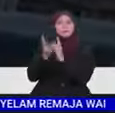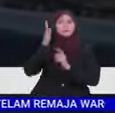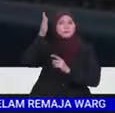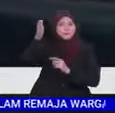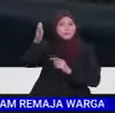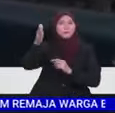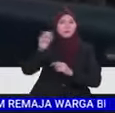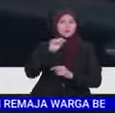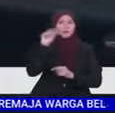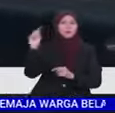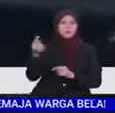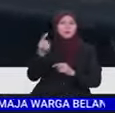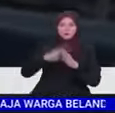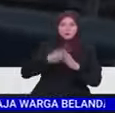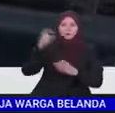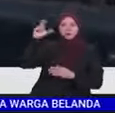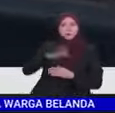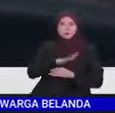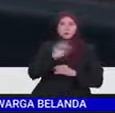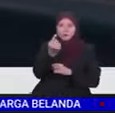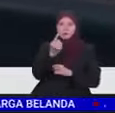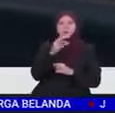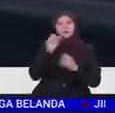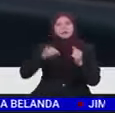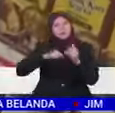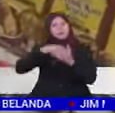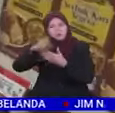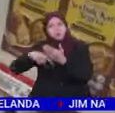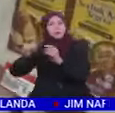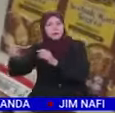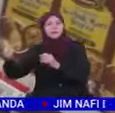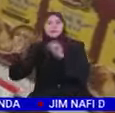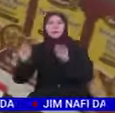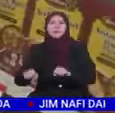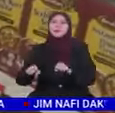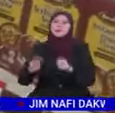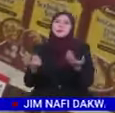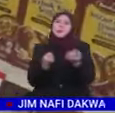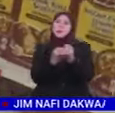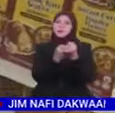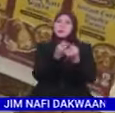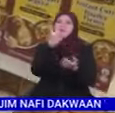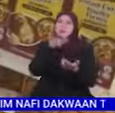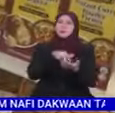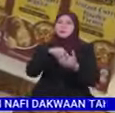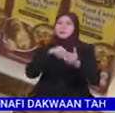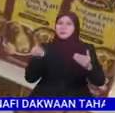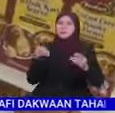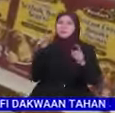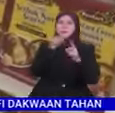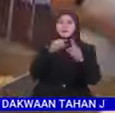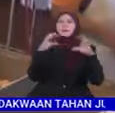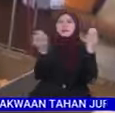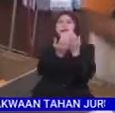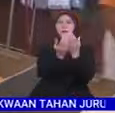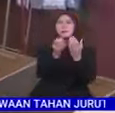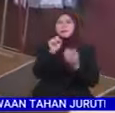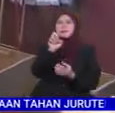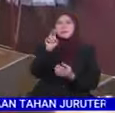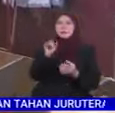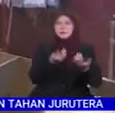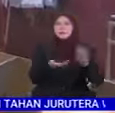dan bukan hanya pada Bulan Ramadhan pada program tersebut beliau turut menyumbang sejumlah 3000 Ringgit kepada klub seni